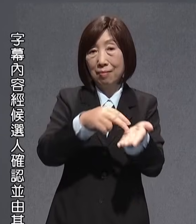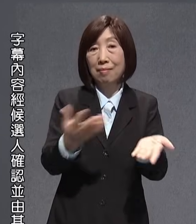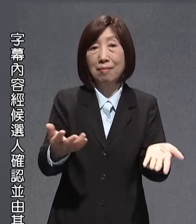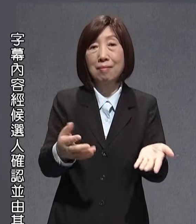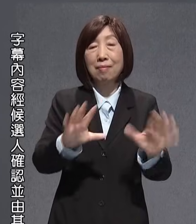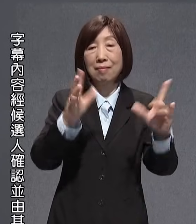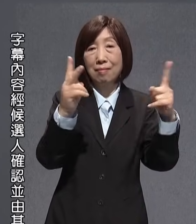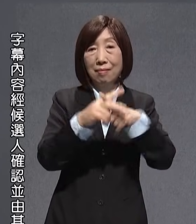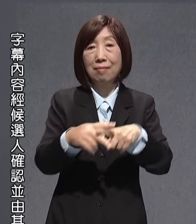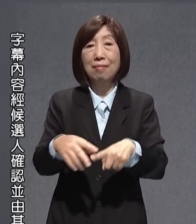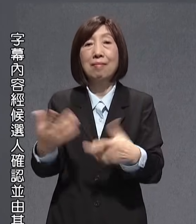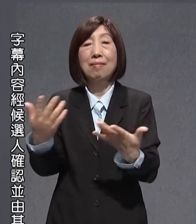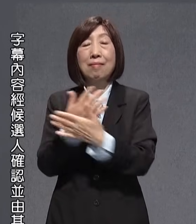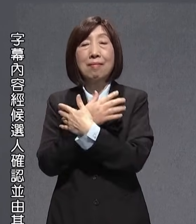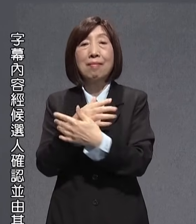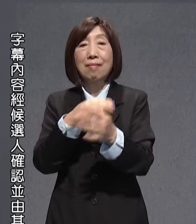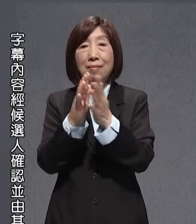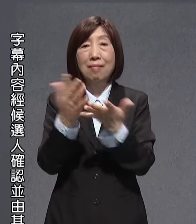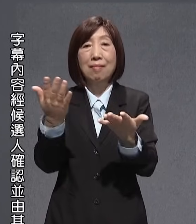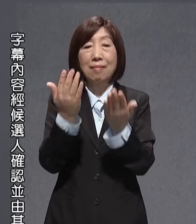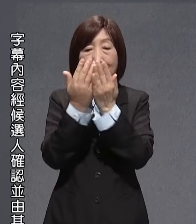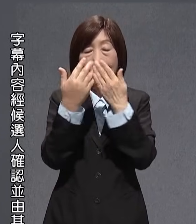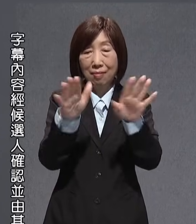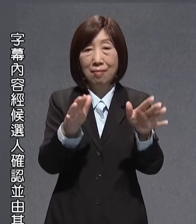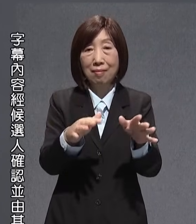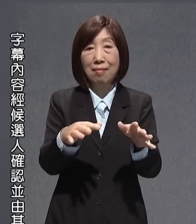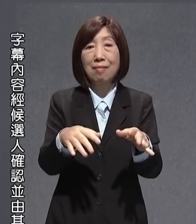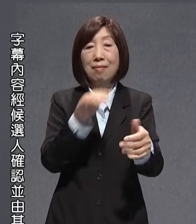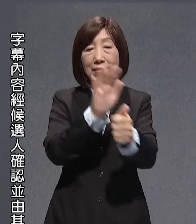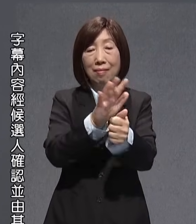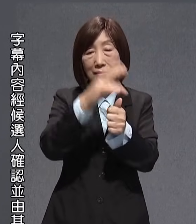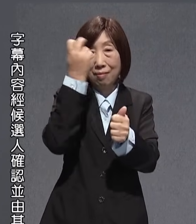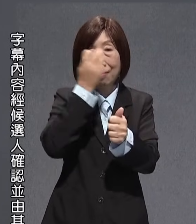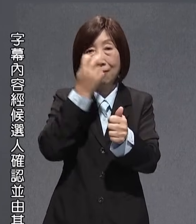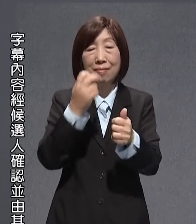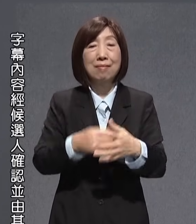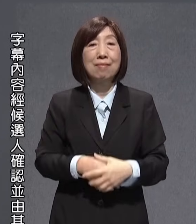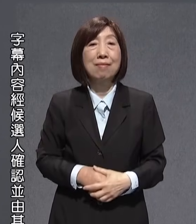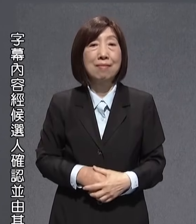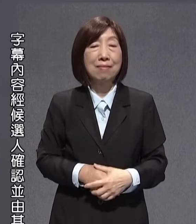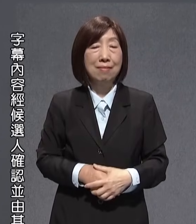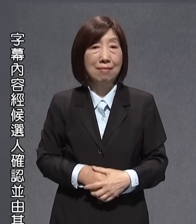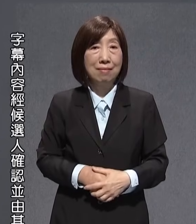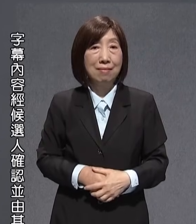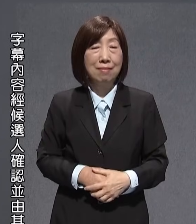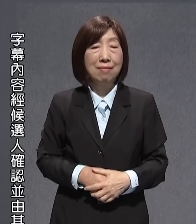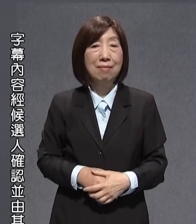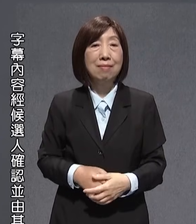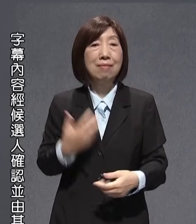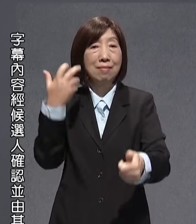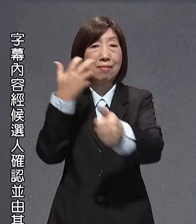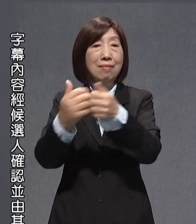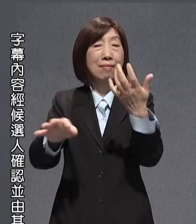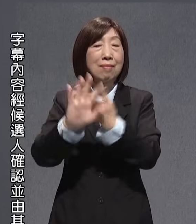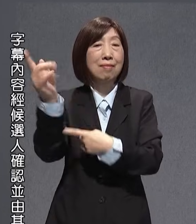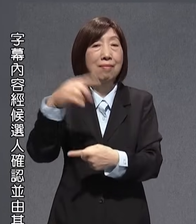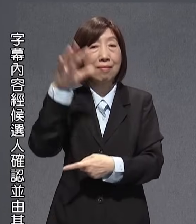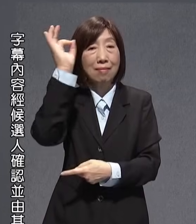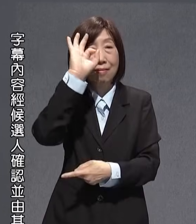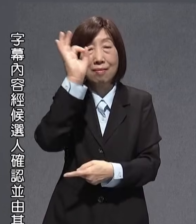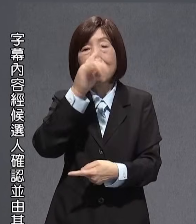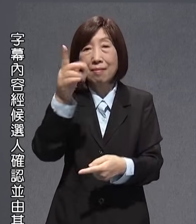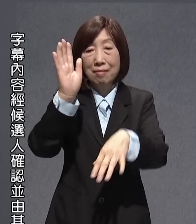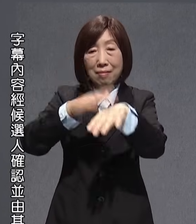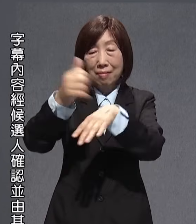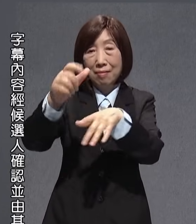后全面免费人数倍增的课后照顾嘛，尤其用委外的方式找优秀的业